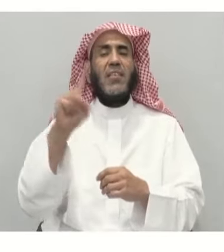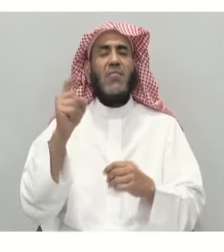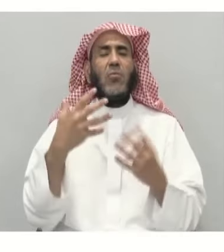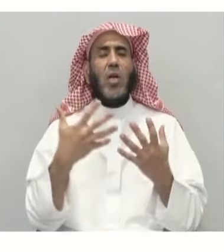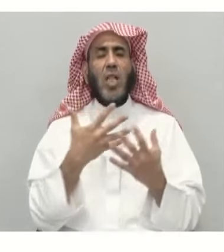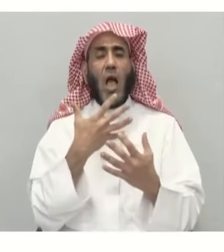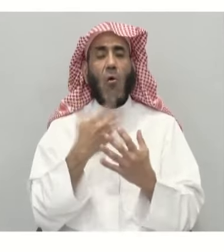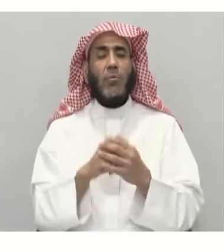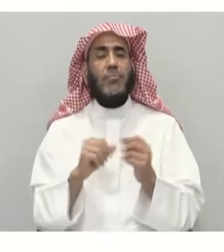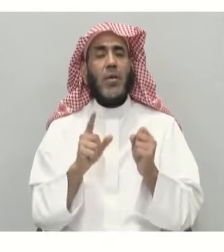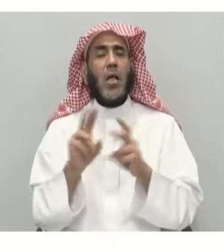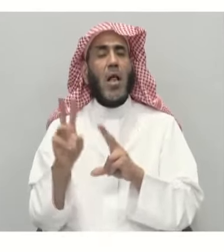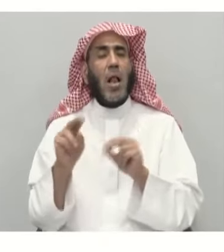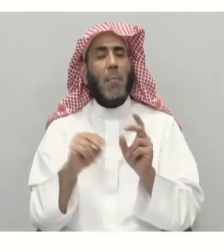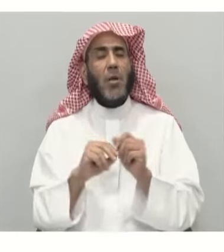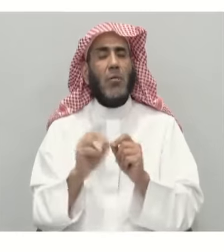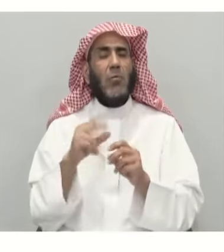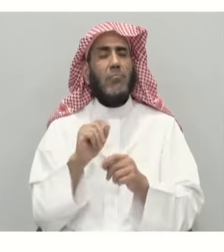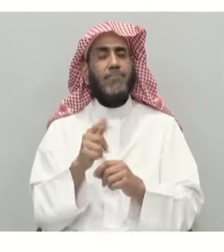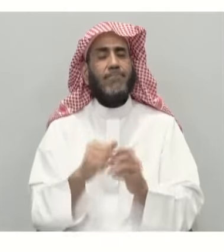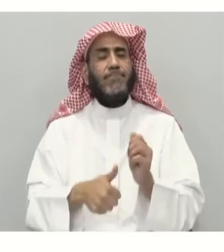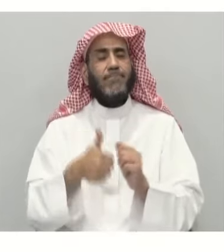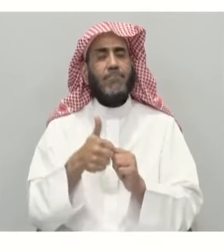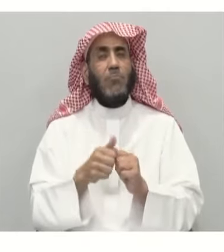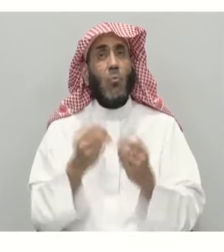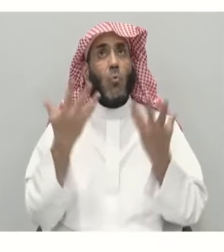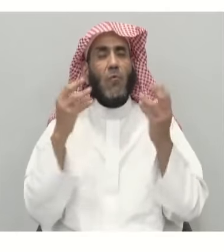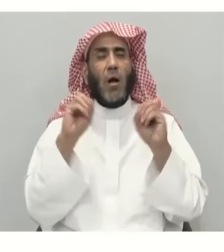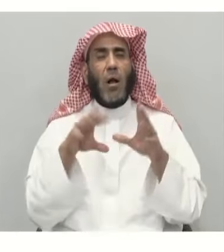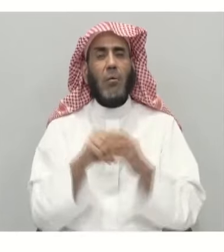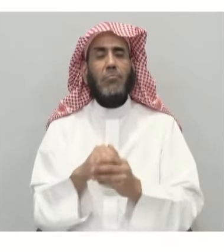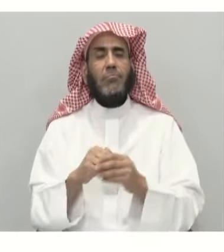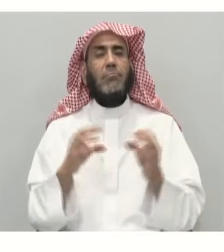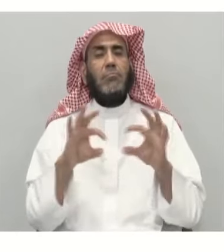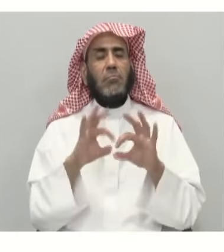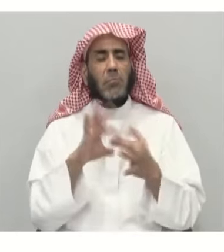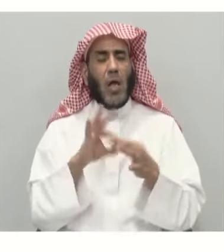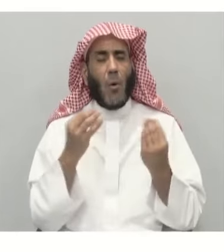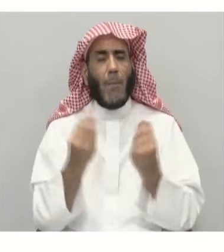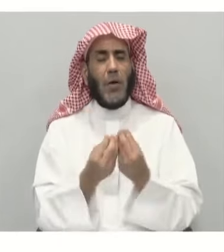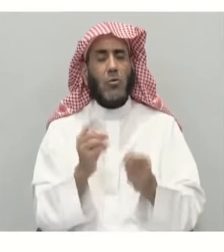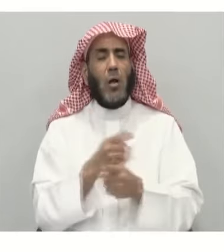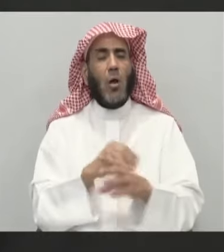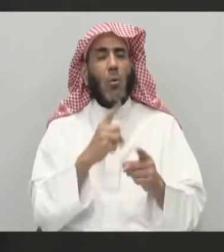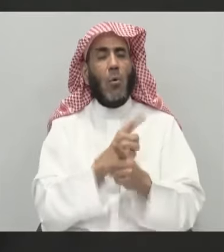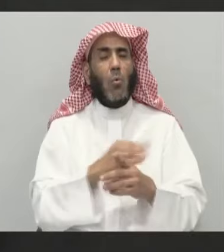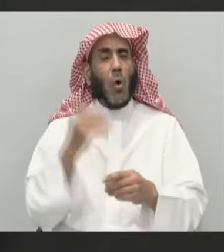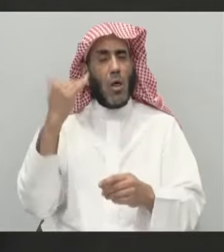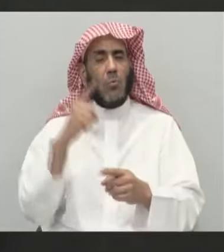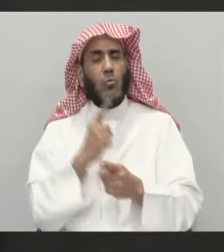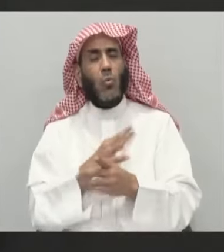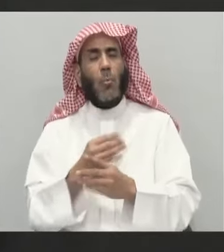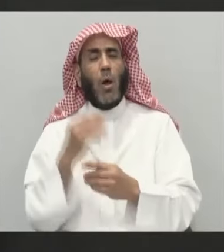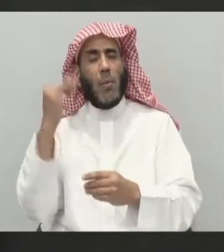هذه الامثله اكتفيت بذكرها تستطيع انت وفقك الله بالتعاون مع زملائك مع معلميك وانت كذلك مع